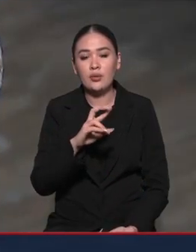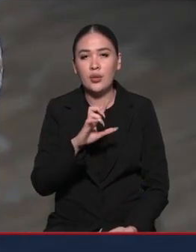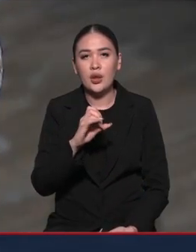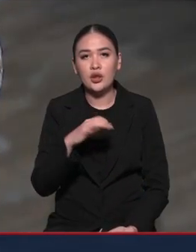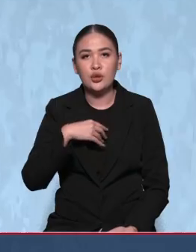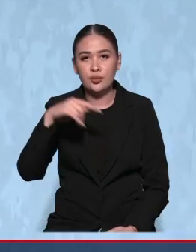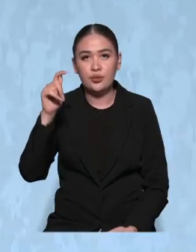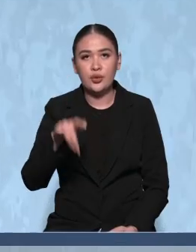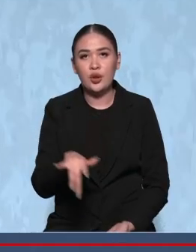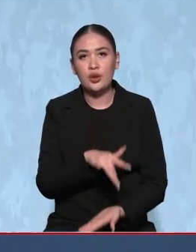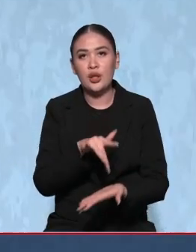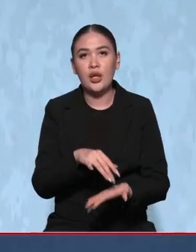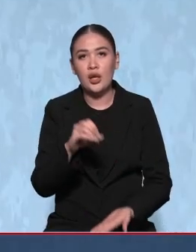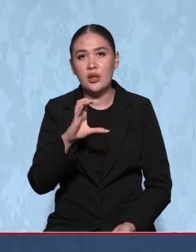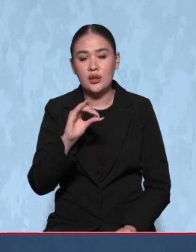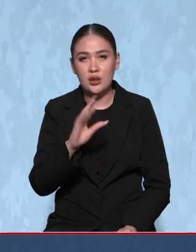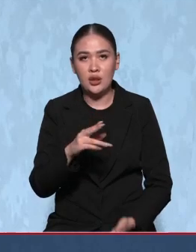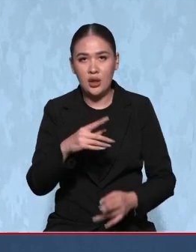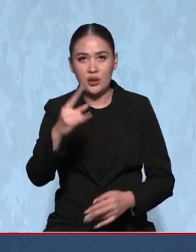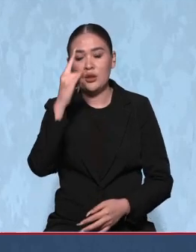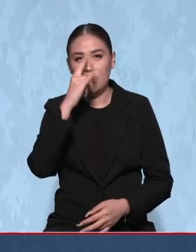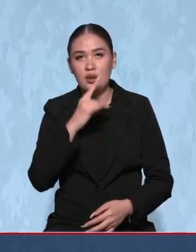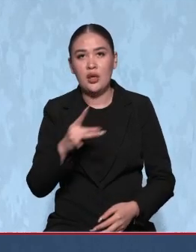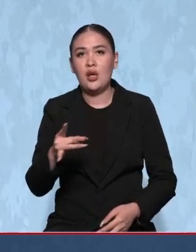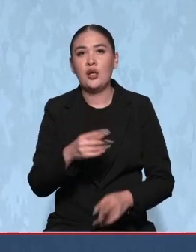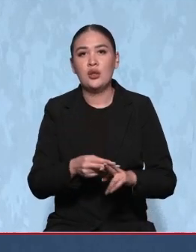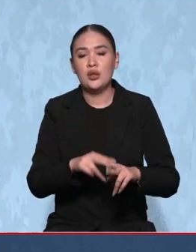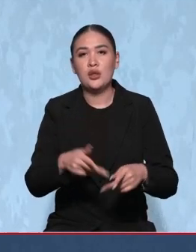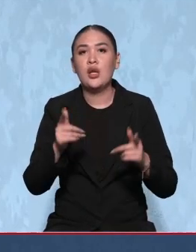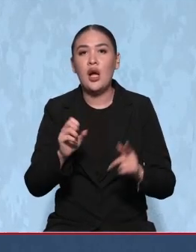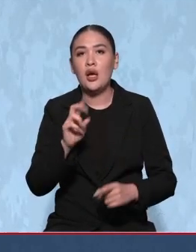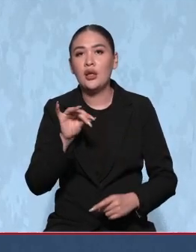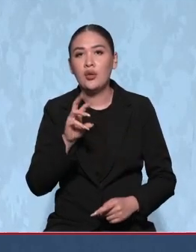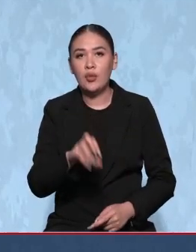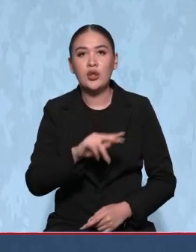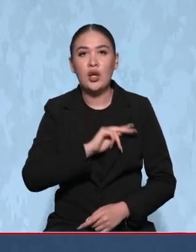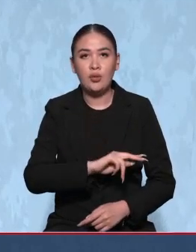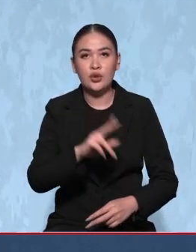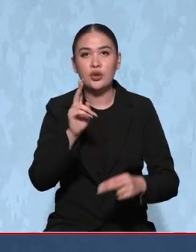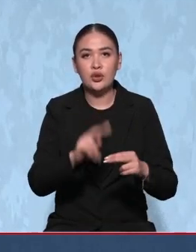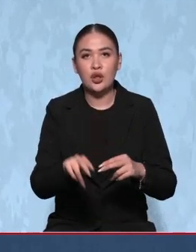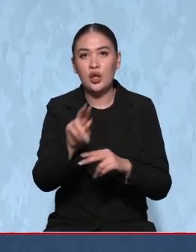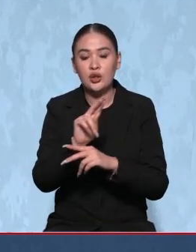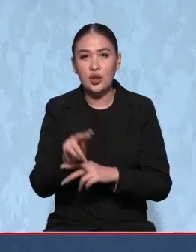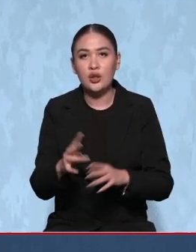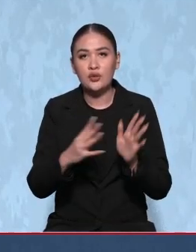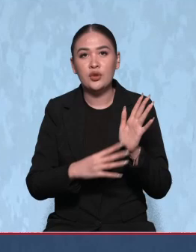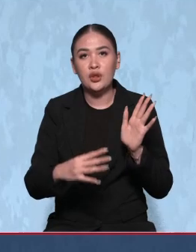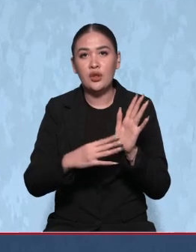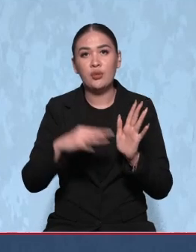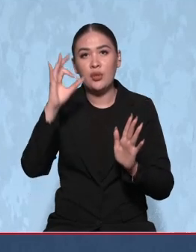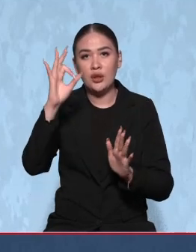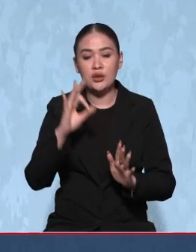Мы приехали из города Есик Енбекши Казахского района. Совместно с местным акиматом ведем работу и заканчиваем ремонт. Уже